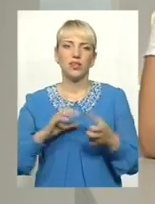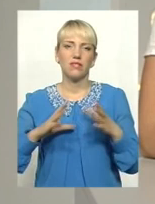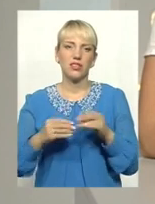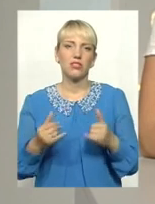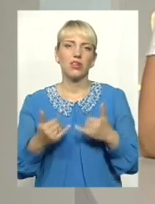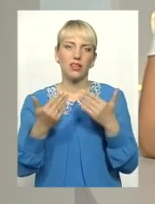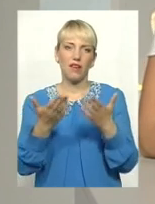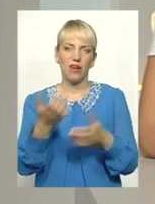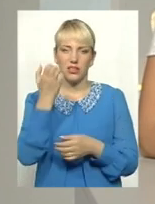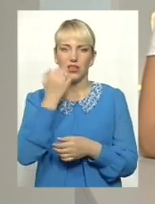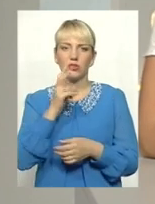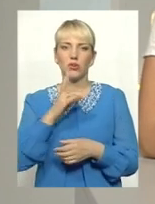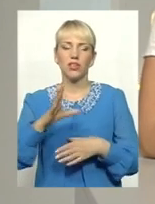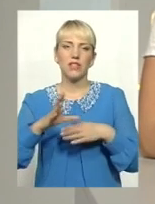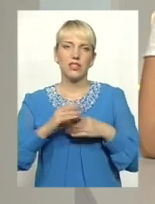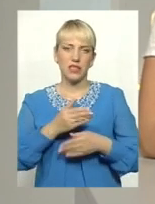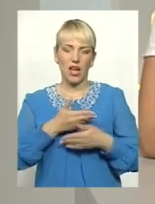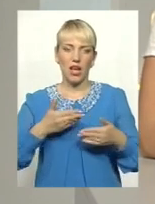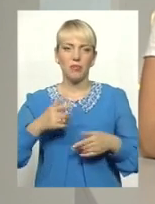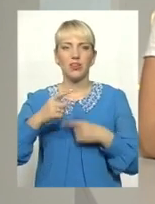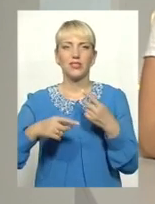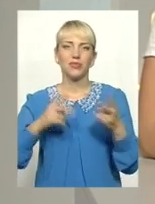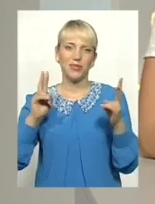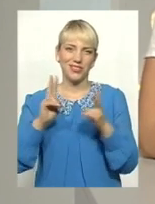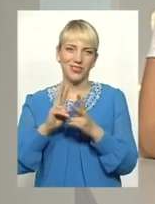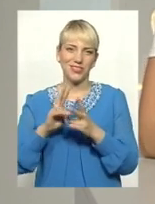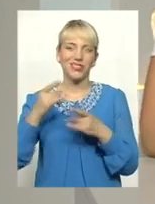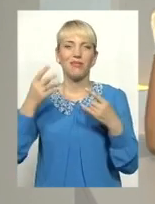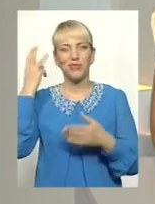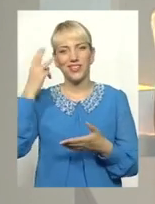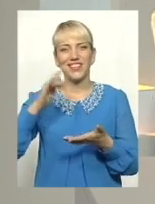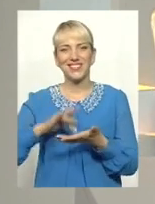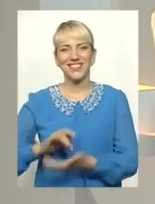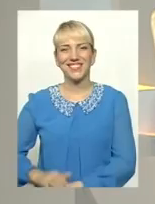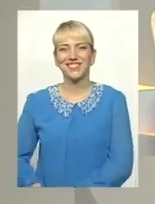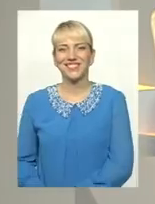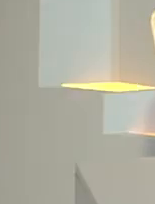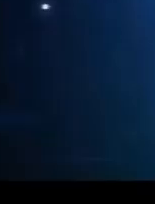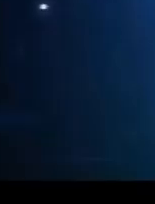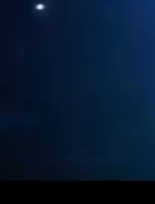вас. Дякую всім, хто був сьогодні з нами. До наступних зустрічей на каналі «Поділля Центр».